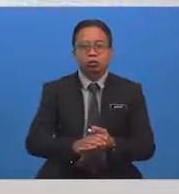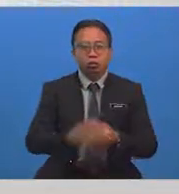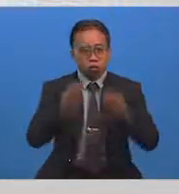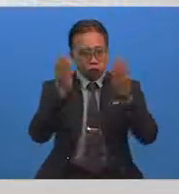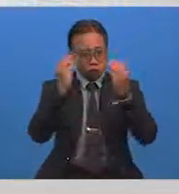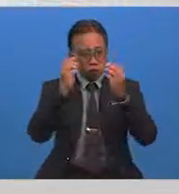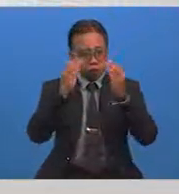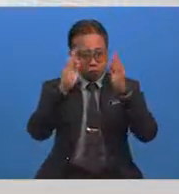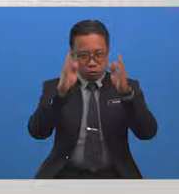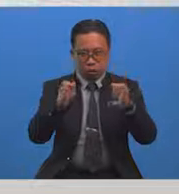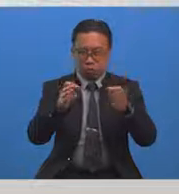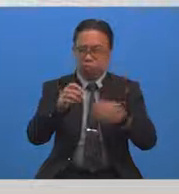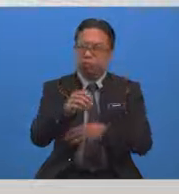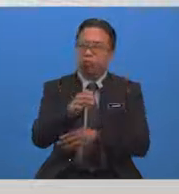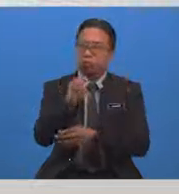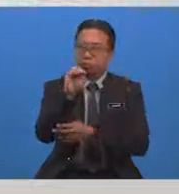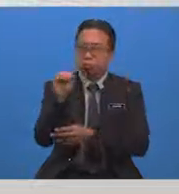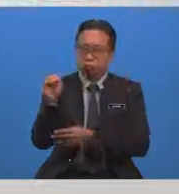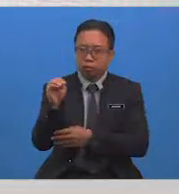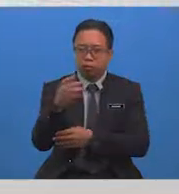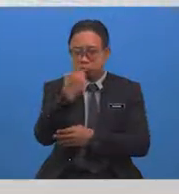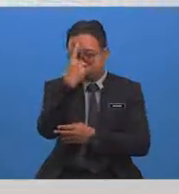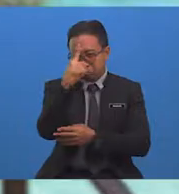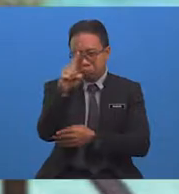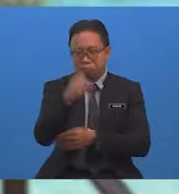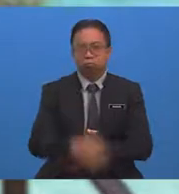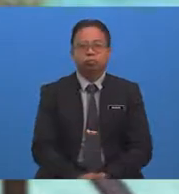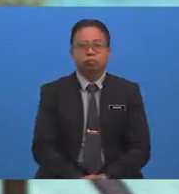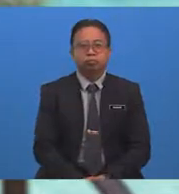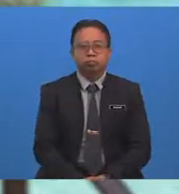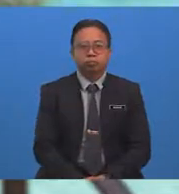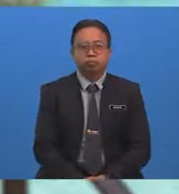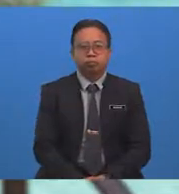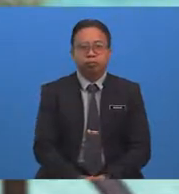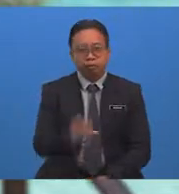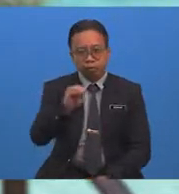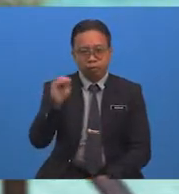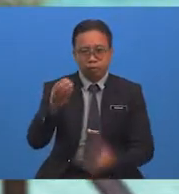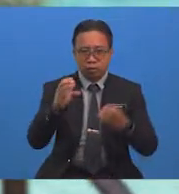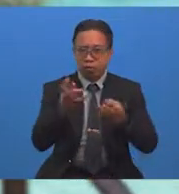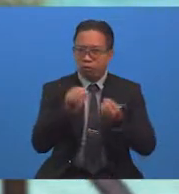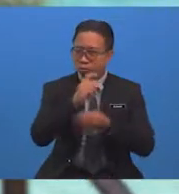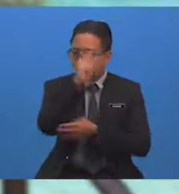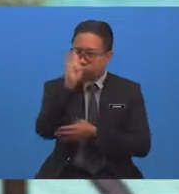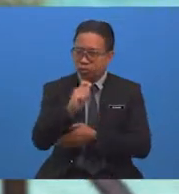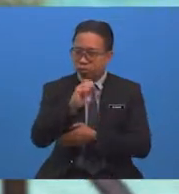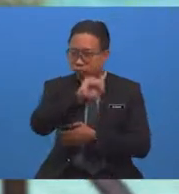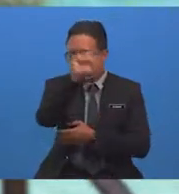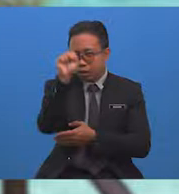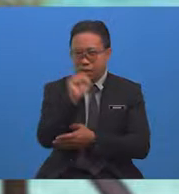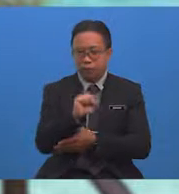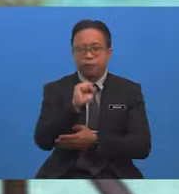sikap GG dan dedikasi muring-muring cukup katanya beberapa soalan